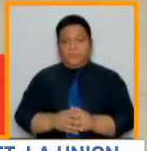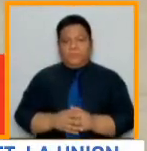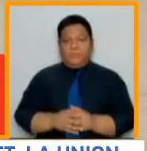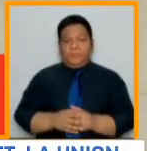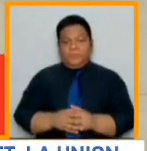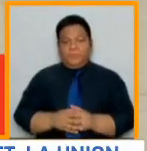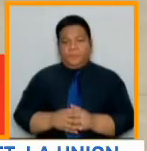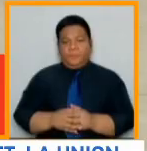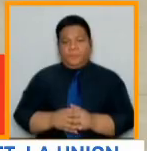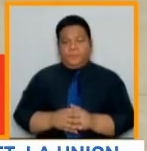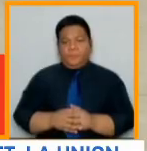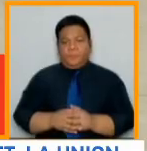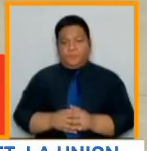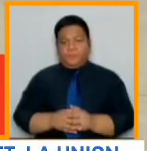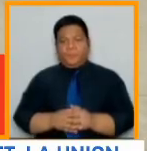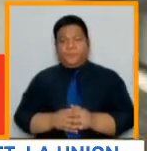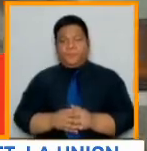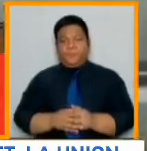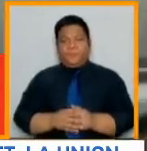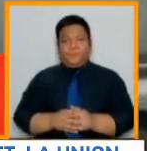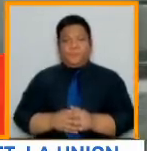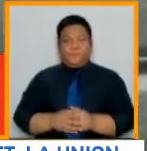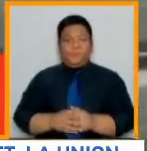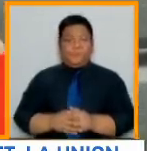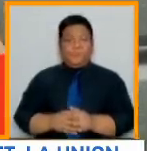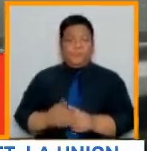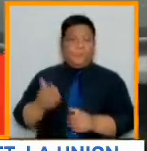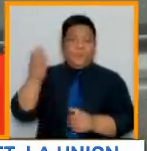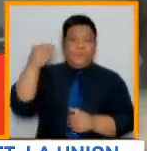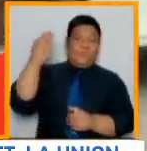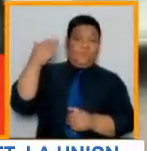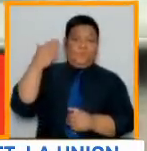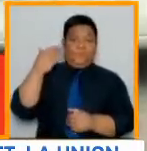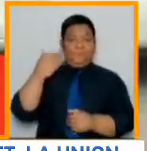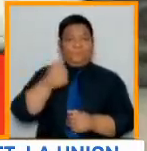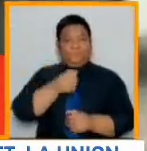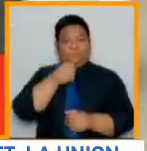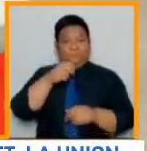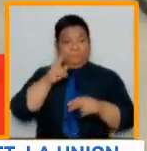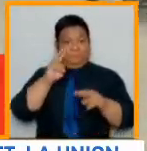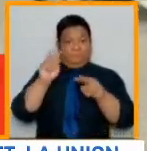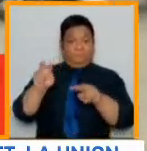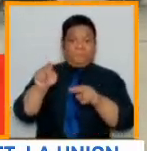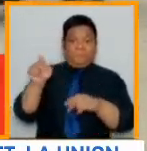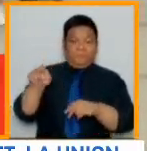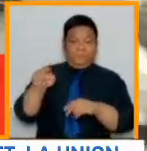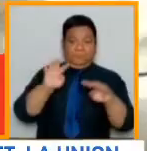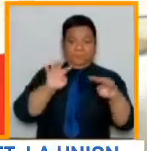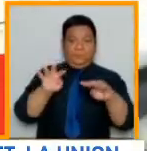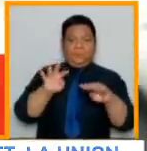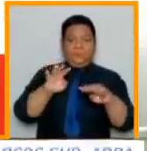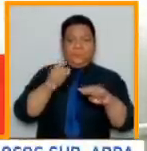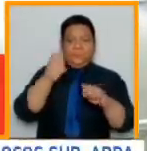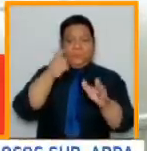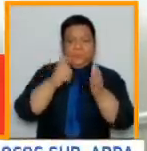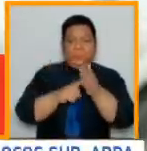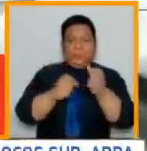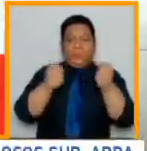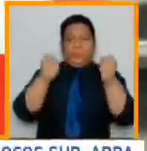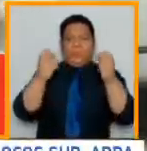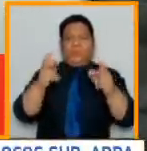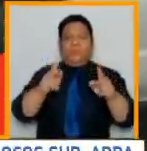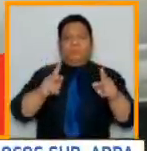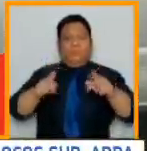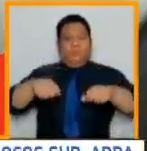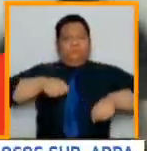Maris, ng mga nakaraang coverages natin dito sa Baclaran Church, papapansin mo noon, marami talaga mga nakabisikleta na dito nakikinig ng misa sa